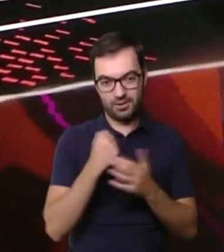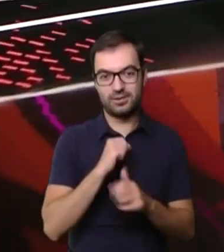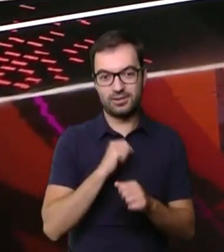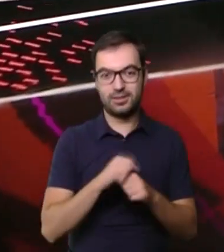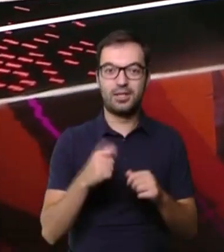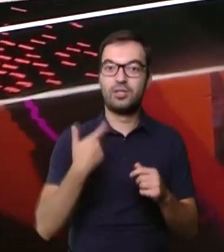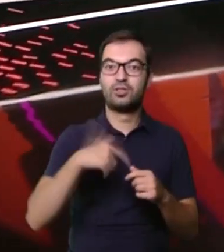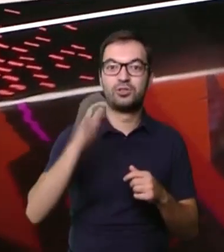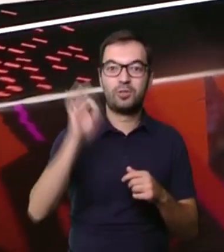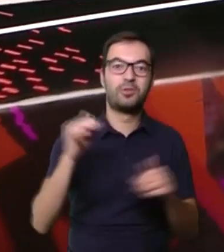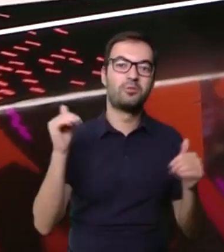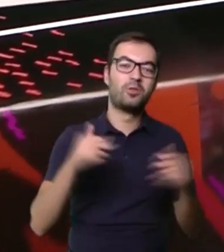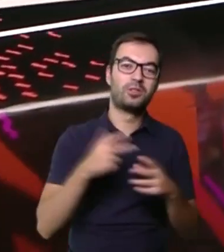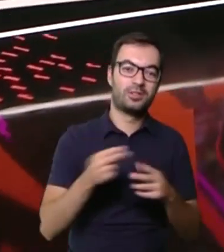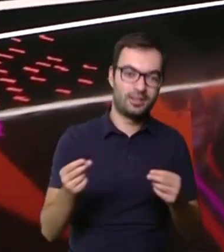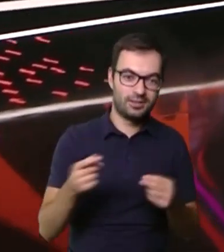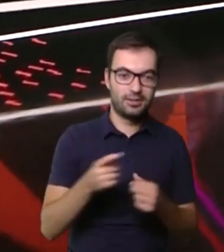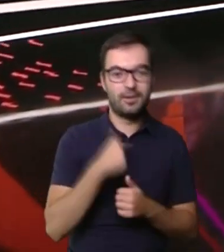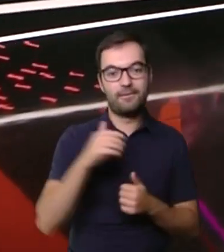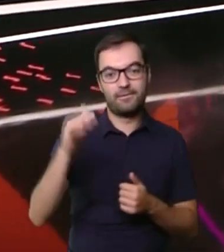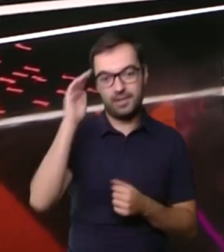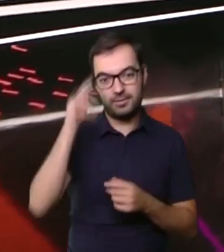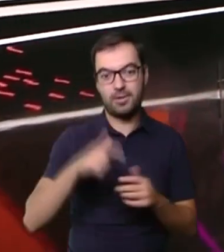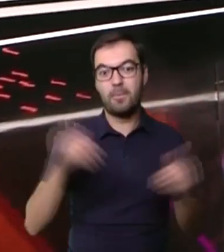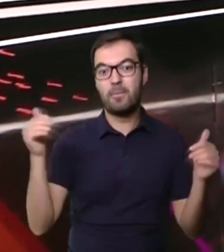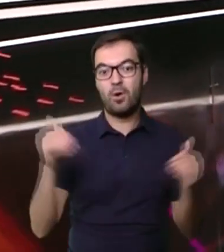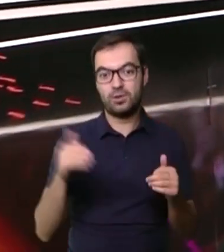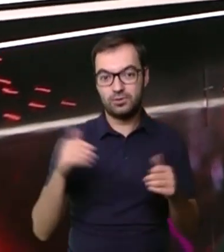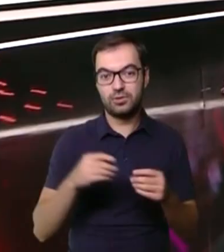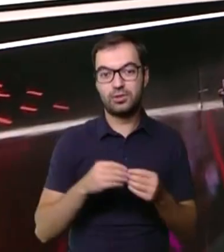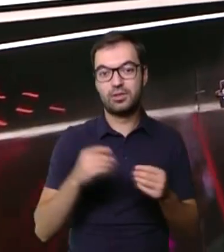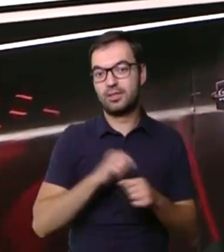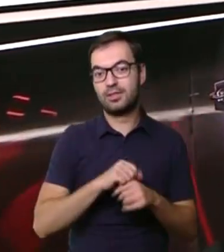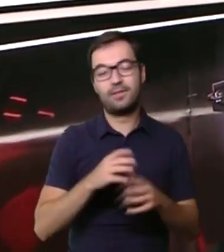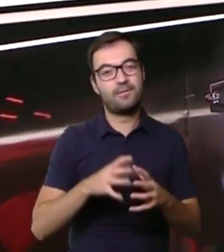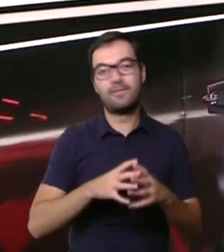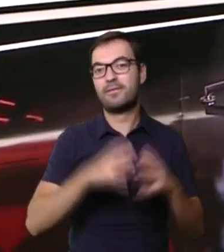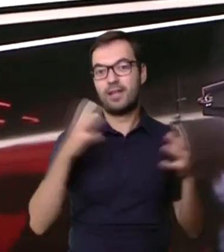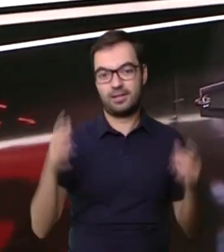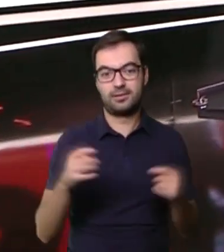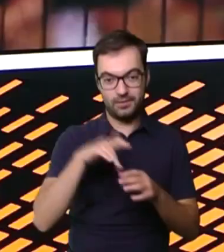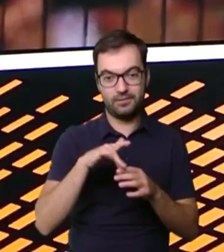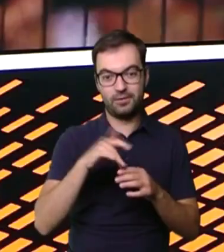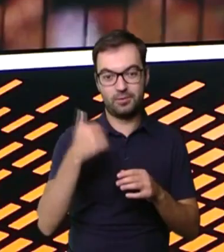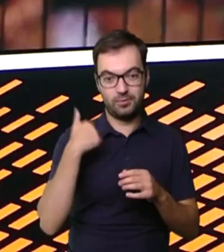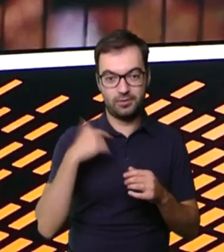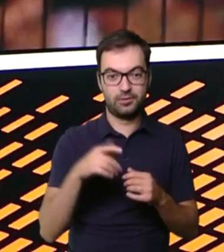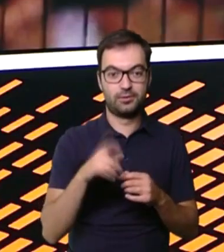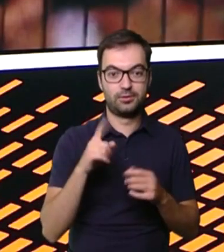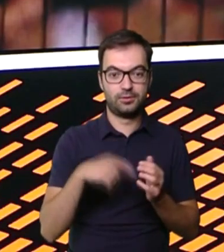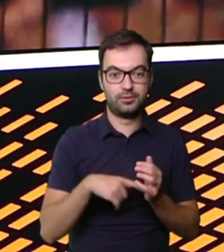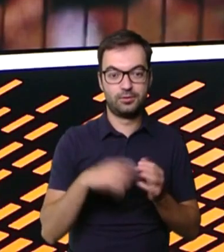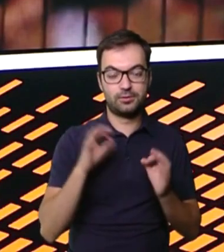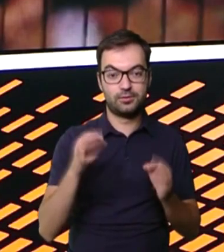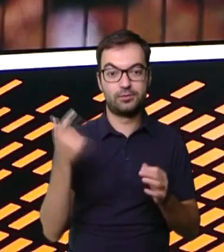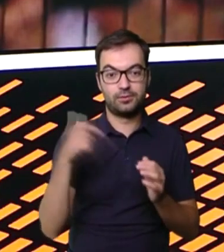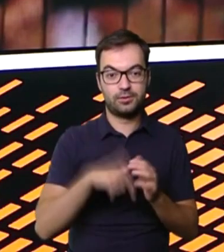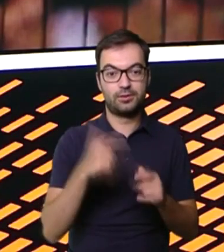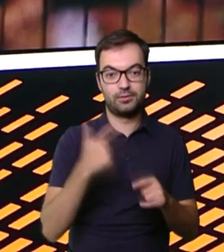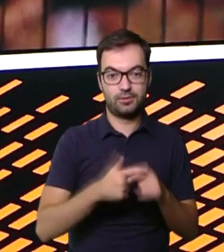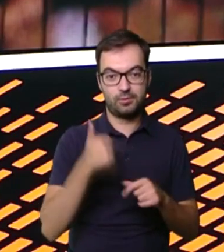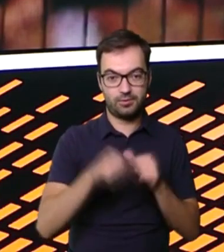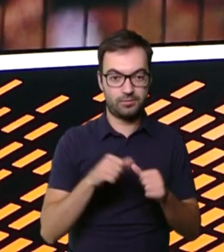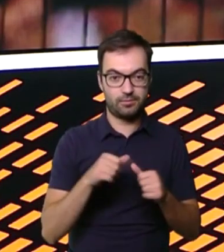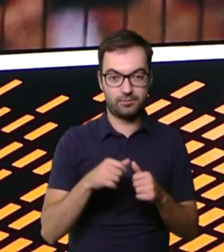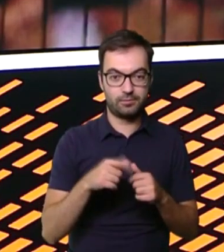może nie w 100%. I wiemy też, że ten potencjał i możliwości są przeogromne. To jest prawda, bo... Natomiast teraz, w